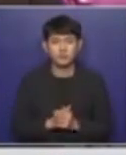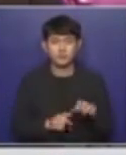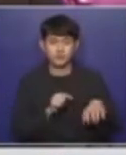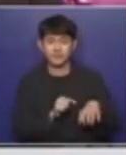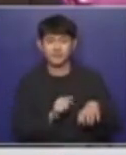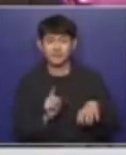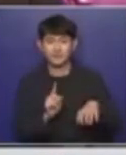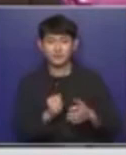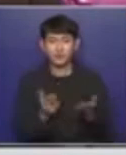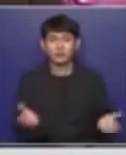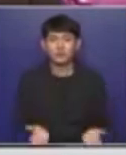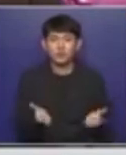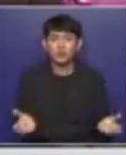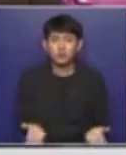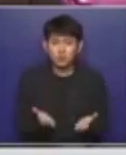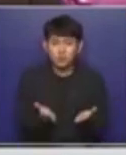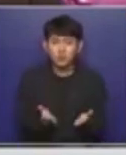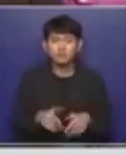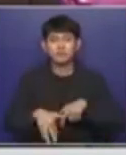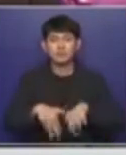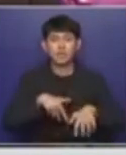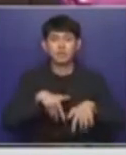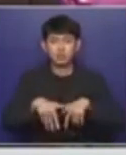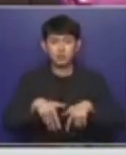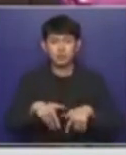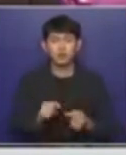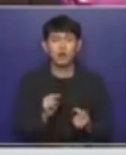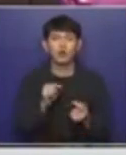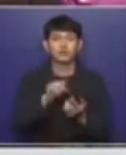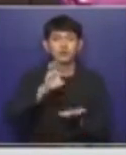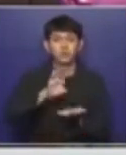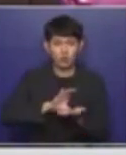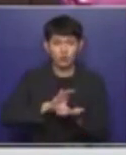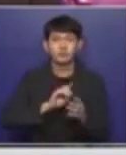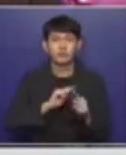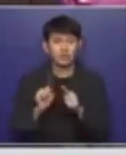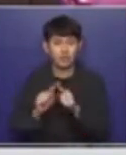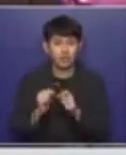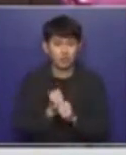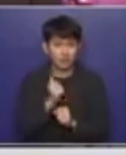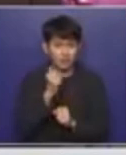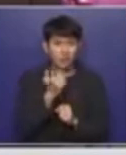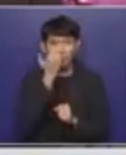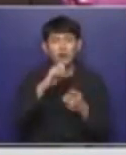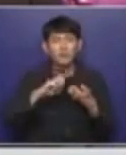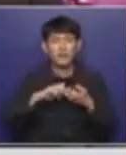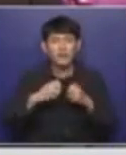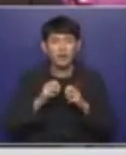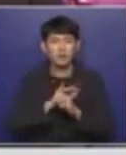นหน่วยงานที่จะส่งเสริมให้กับประชาชนได้เข้าถึงแหล่งเงินทุนได้ดีที่สุดในช่วงไวรัสโควิด